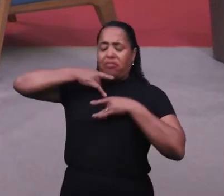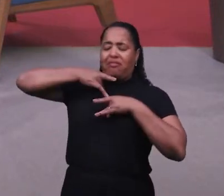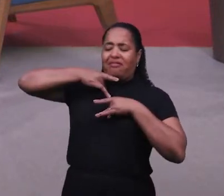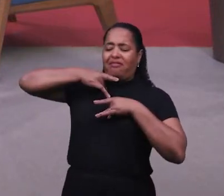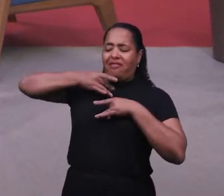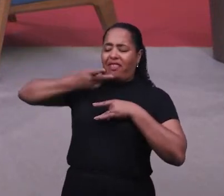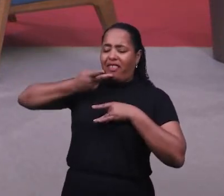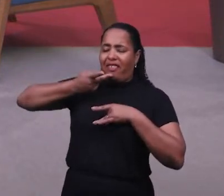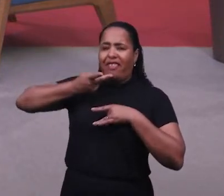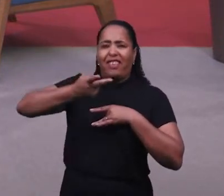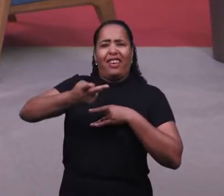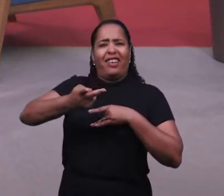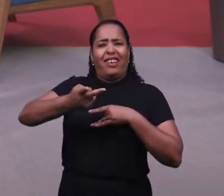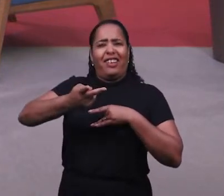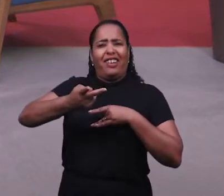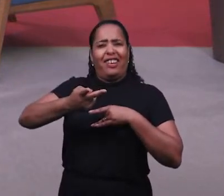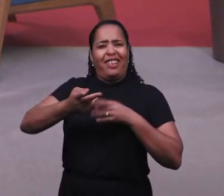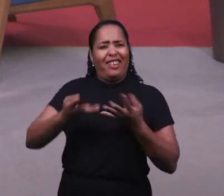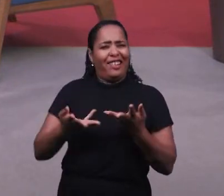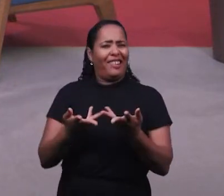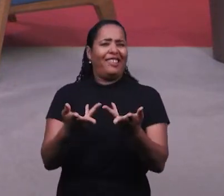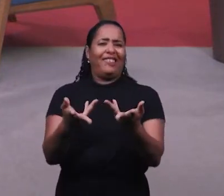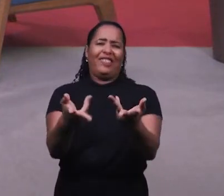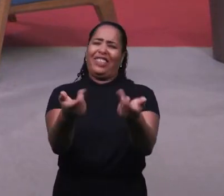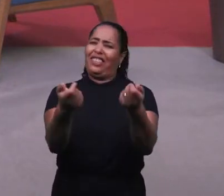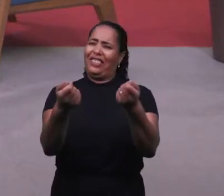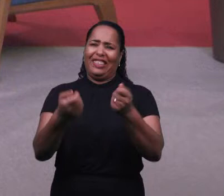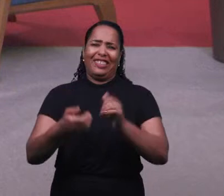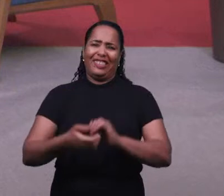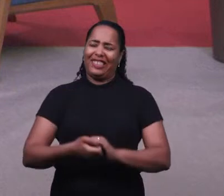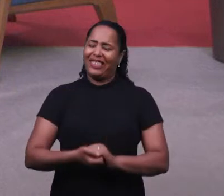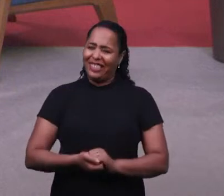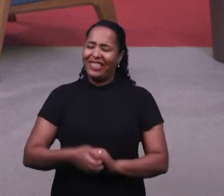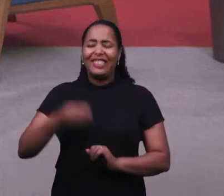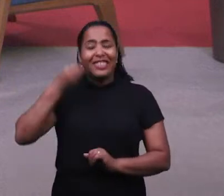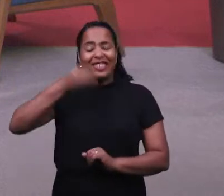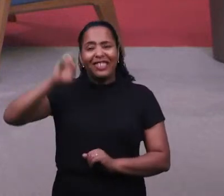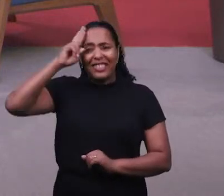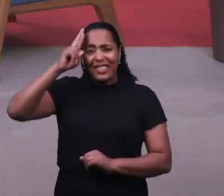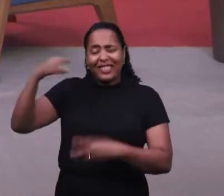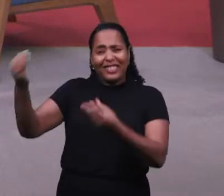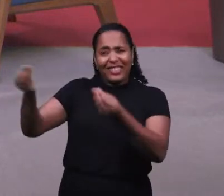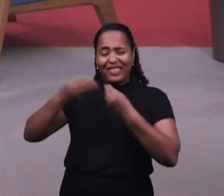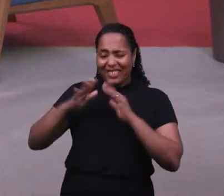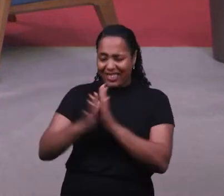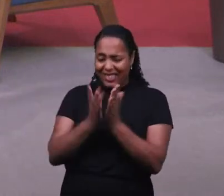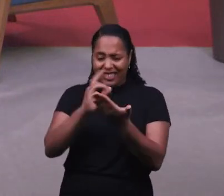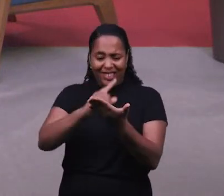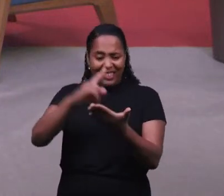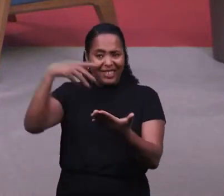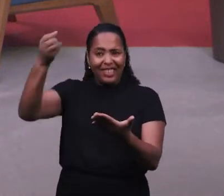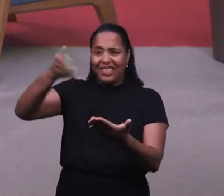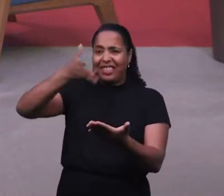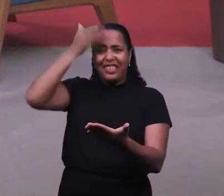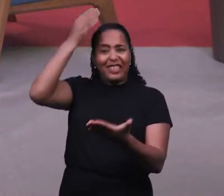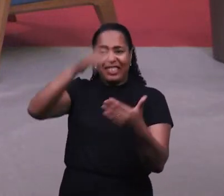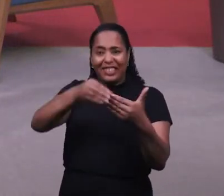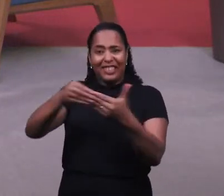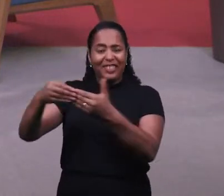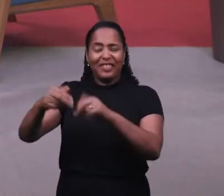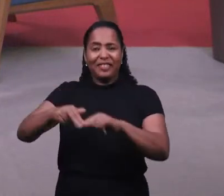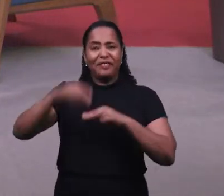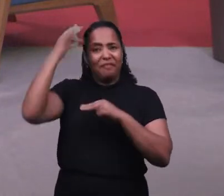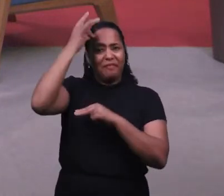privilège, quelle chose glorieuse. Cela nous ramène à l'expérience que le Seigneur nous ordonne de la parole révélée,